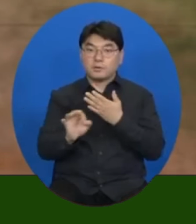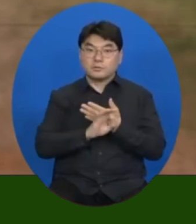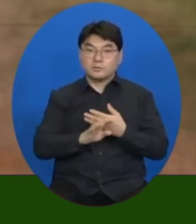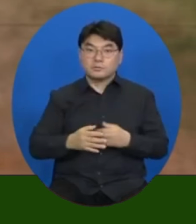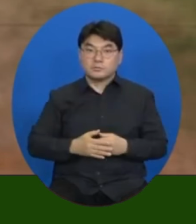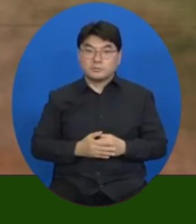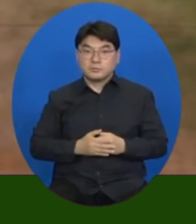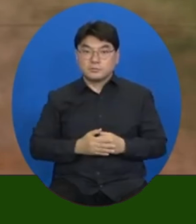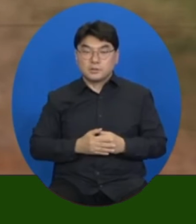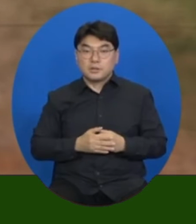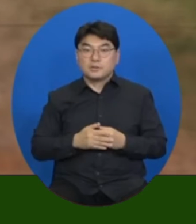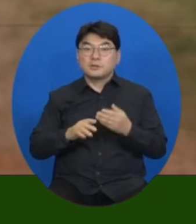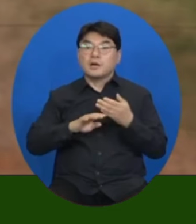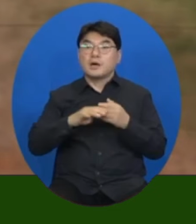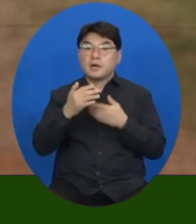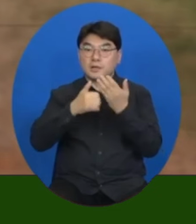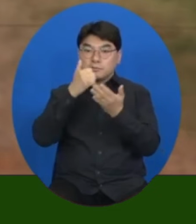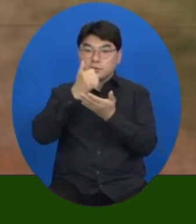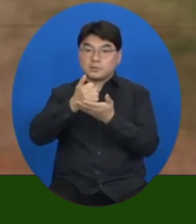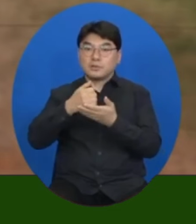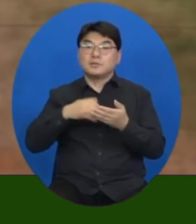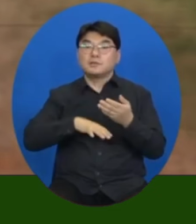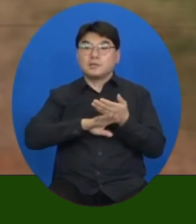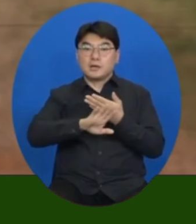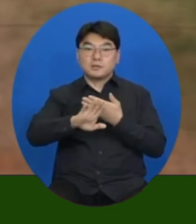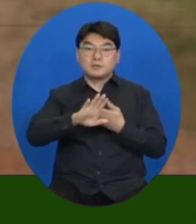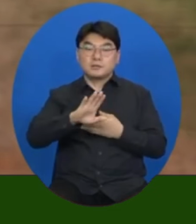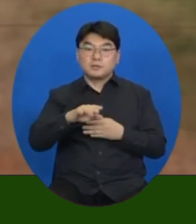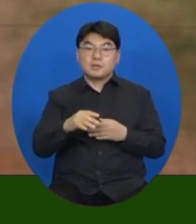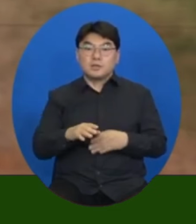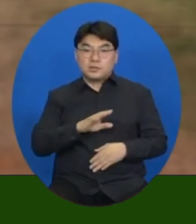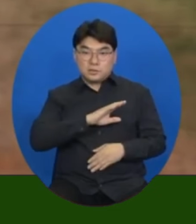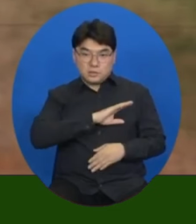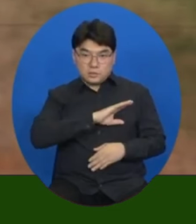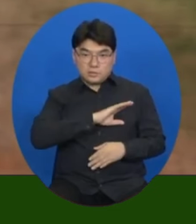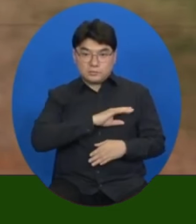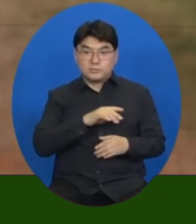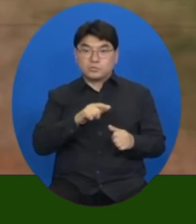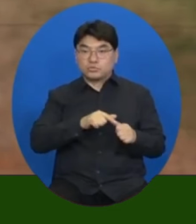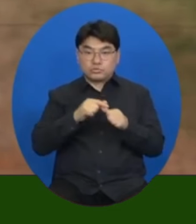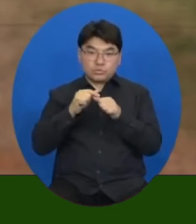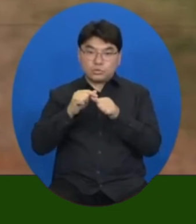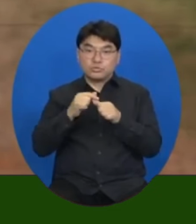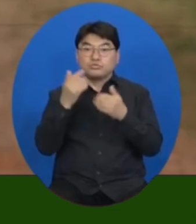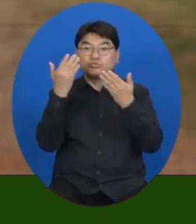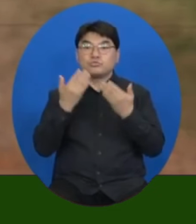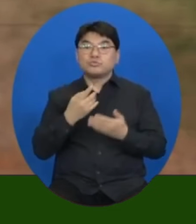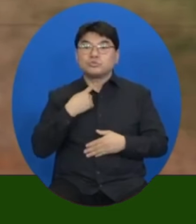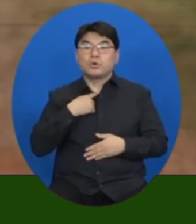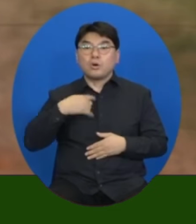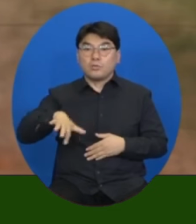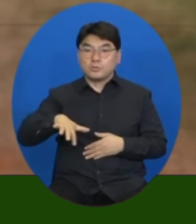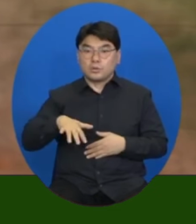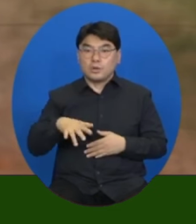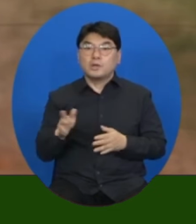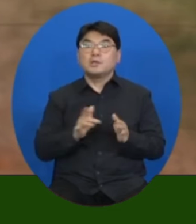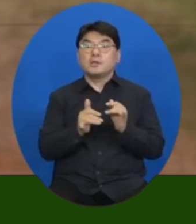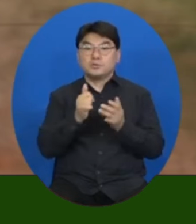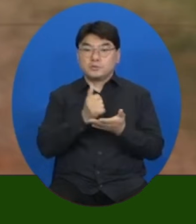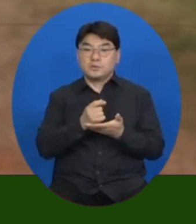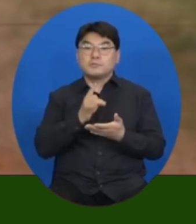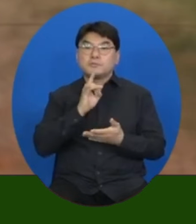다른 이름을 구원을 주실 만한 다른 이름을 주신 적이 없습니다 오직 예수님 외는